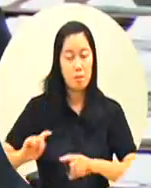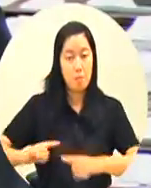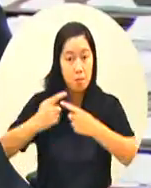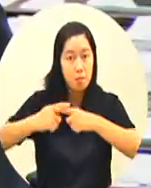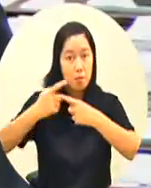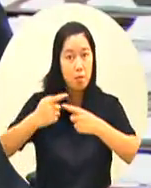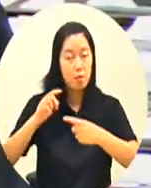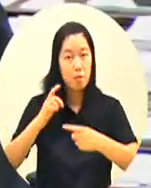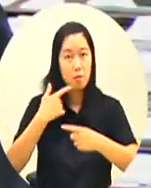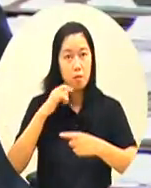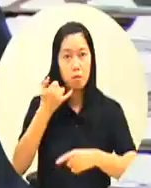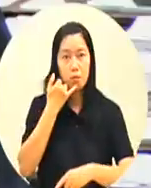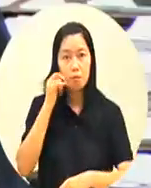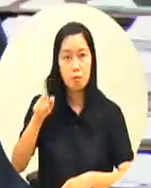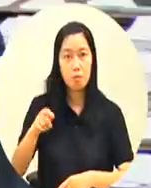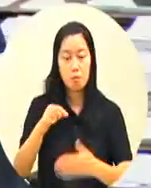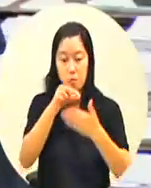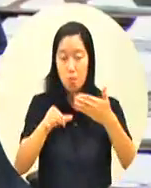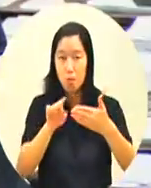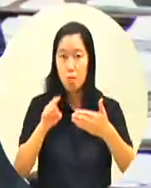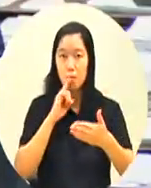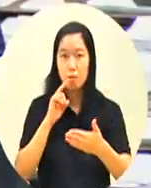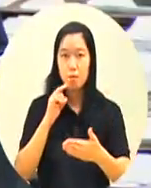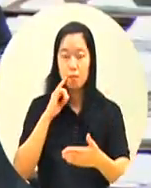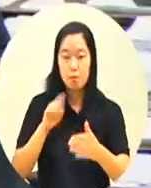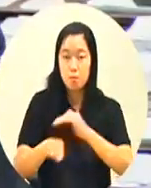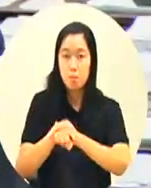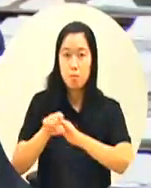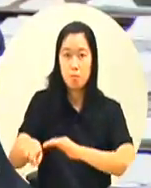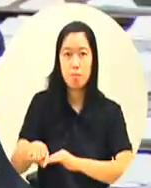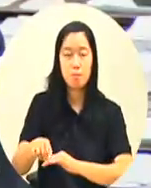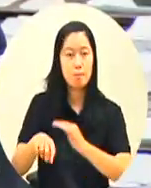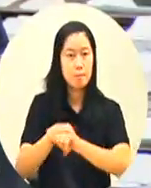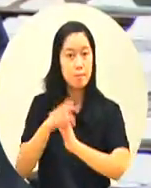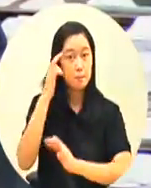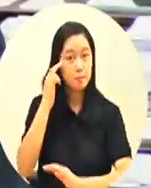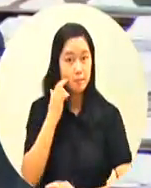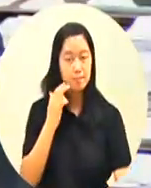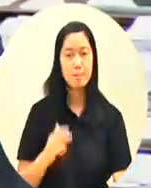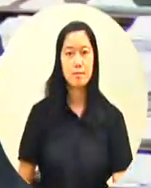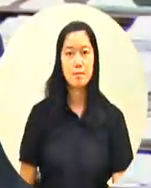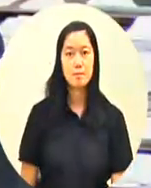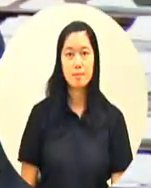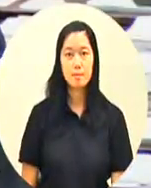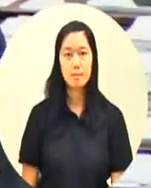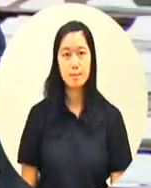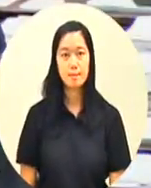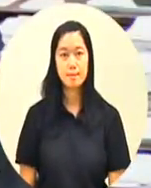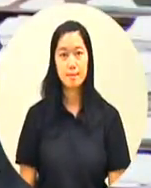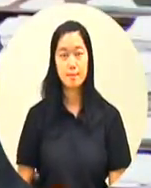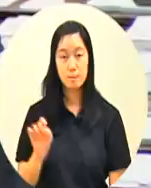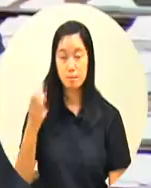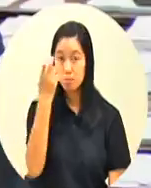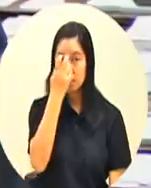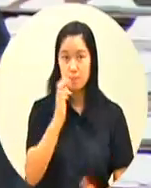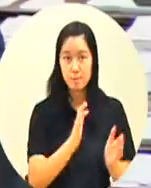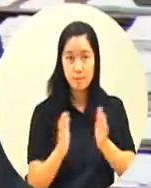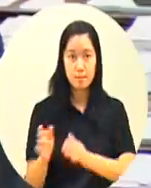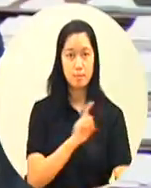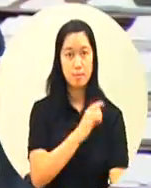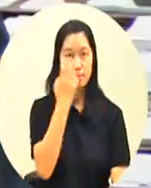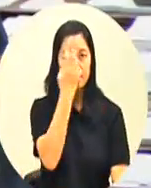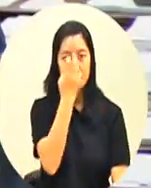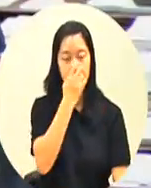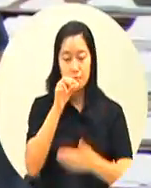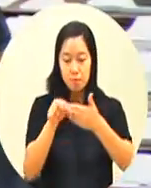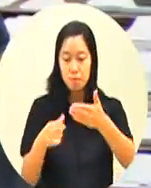条，然后呢被判违宪。所以那个时候为了要为了要把这个整个的管理的自治条例能够更完